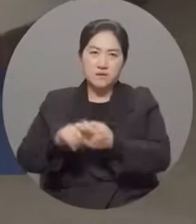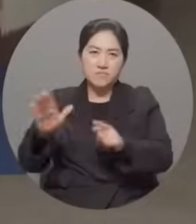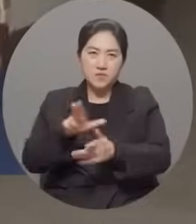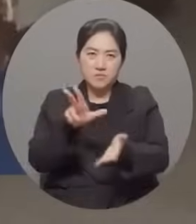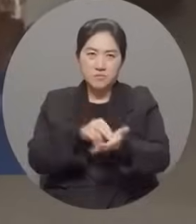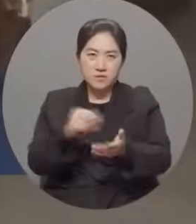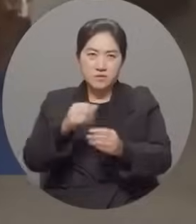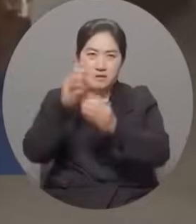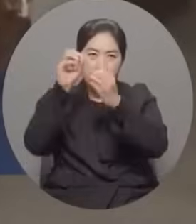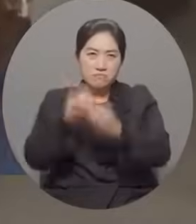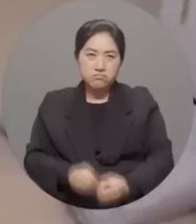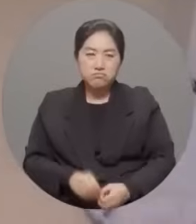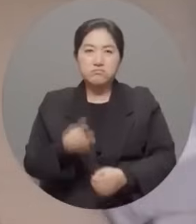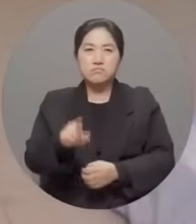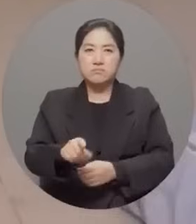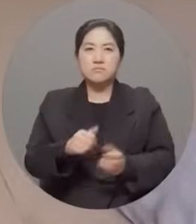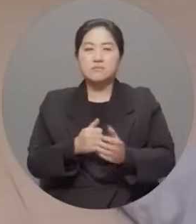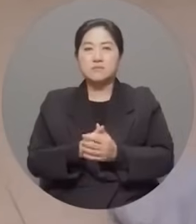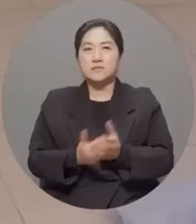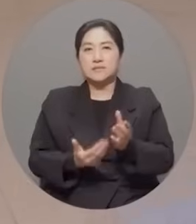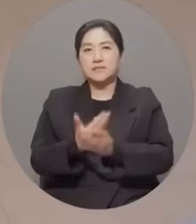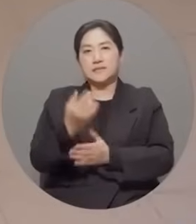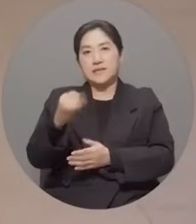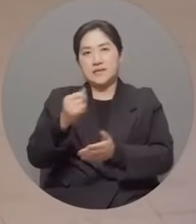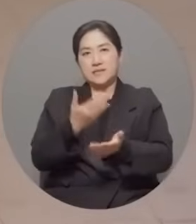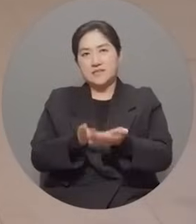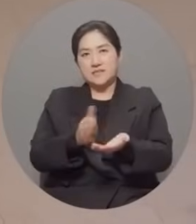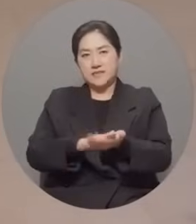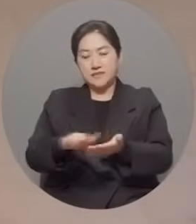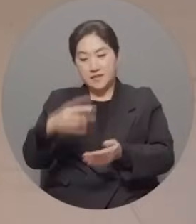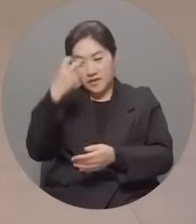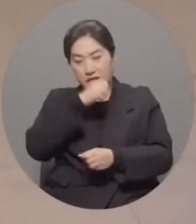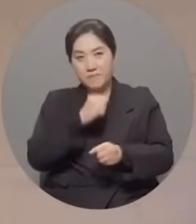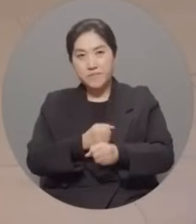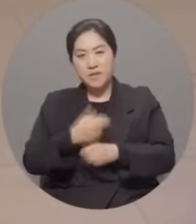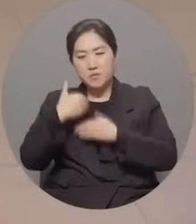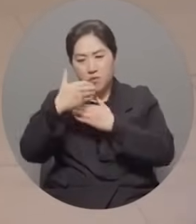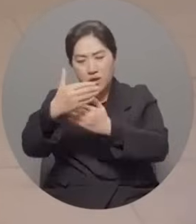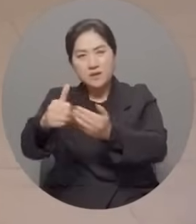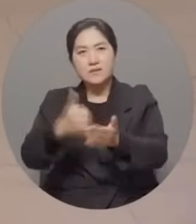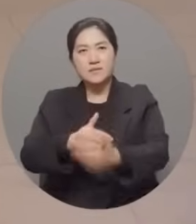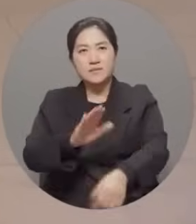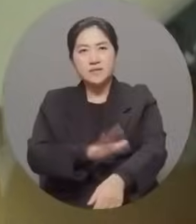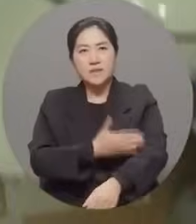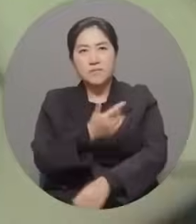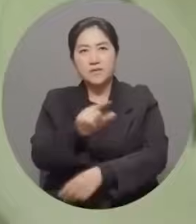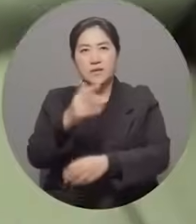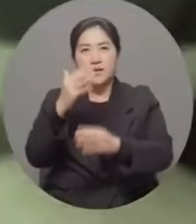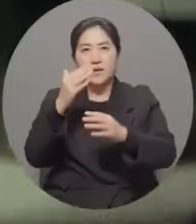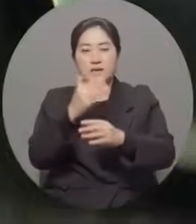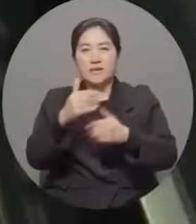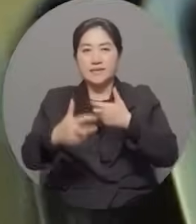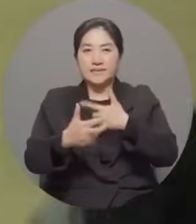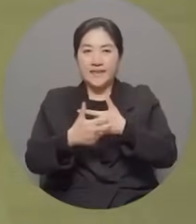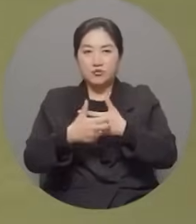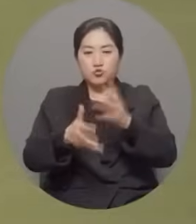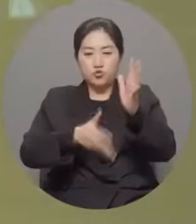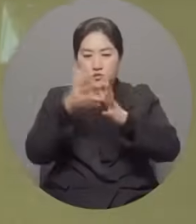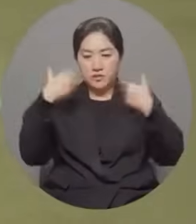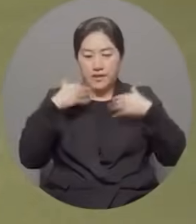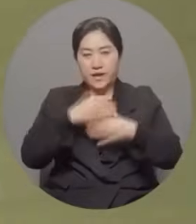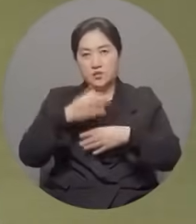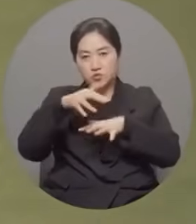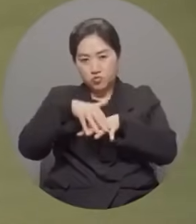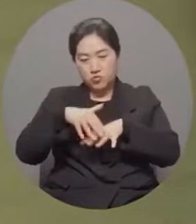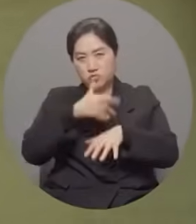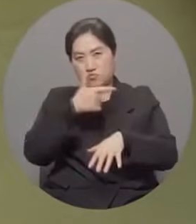그대로 답습이 되고 있는 상. 잇따르는 하자에 감리를 비롯한 관리감독 책임이 있는 나주시는 안전이나 구조상